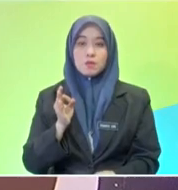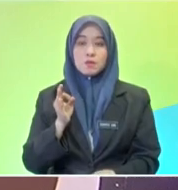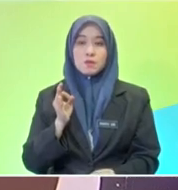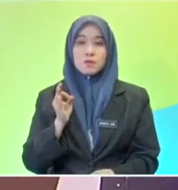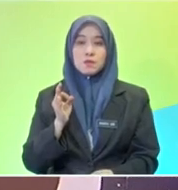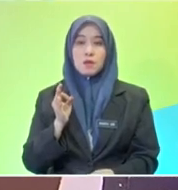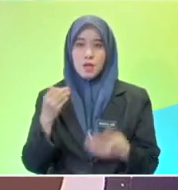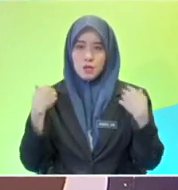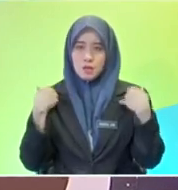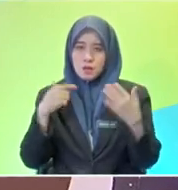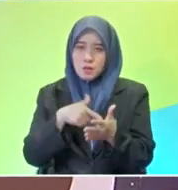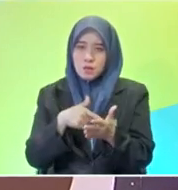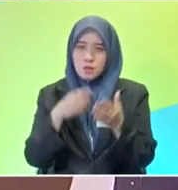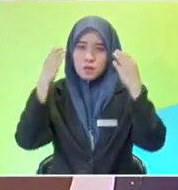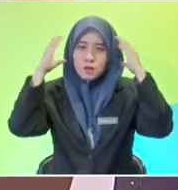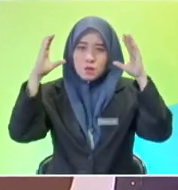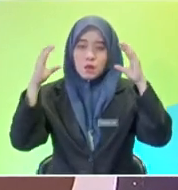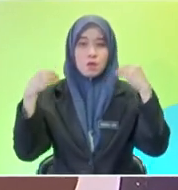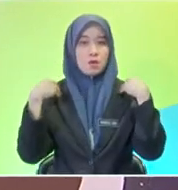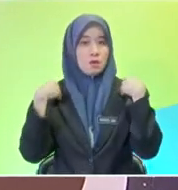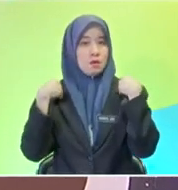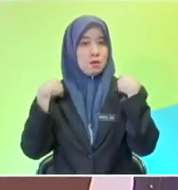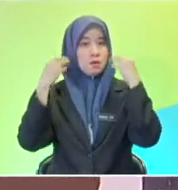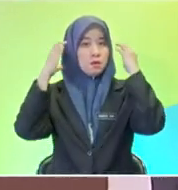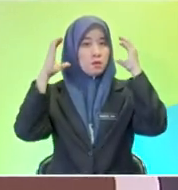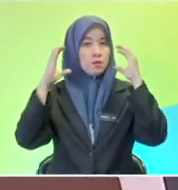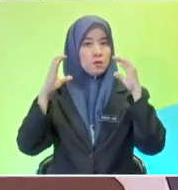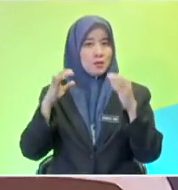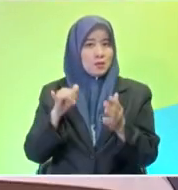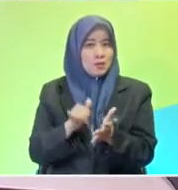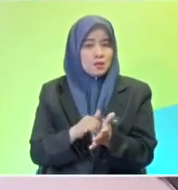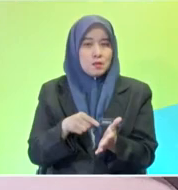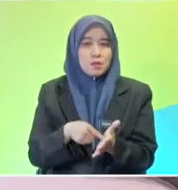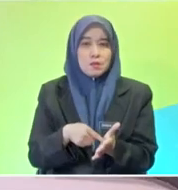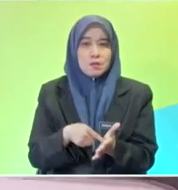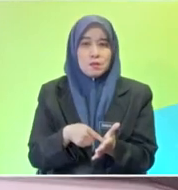Okey. Ada lagi tak, cikgu? Ya, adalah, cikgu. Yang hitam-hitam apa?